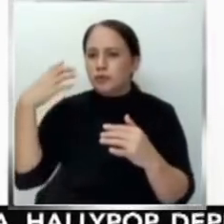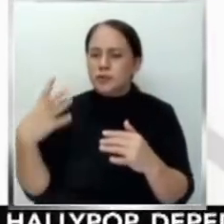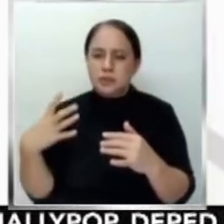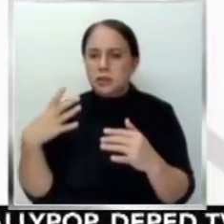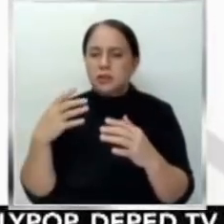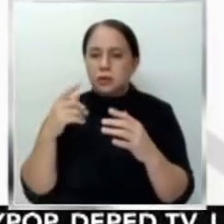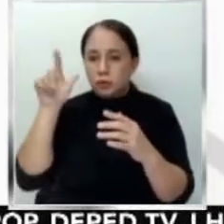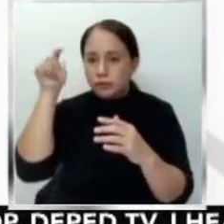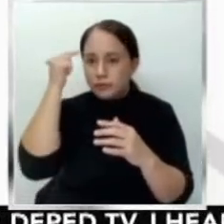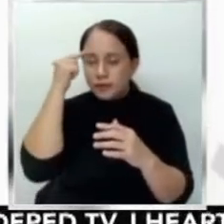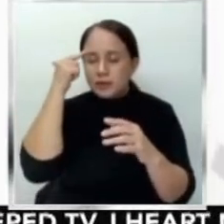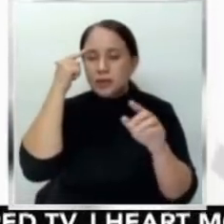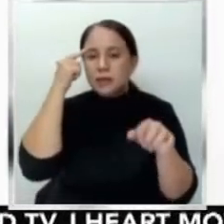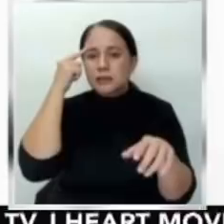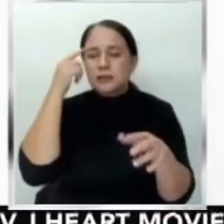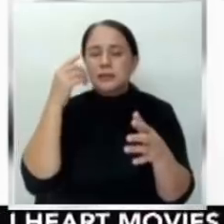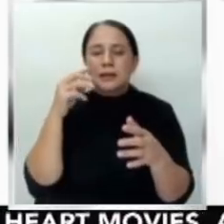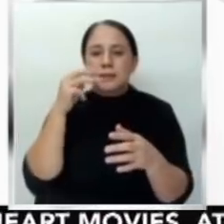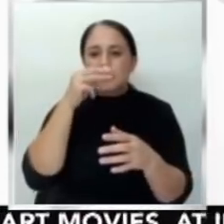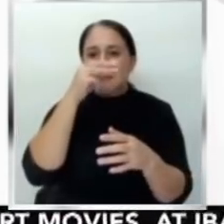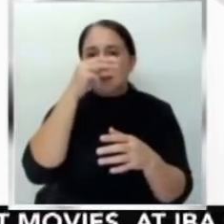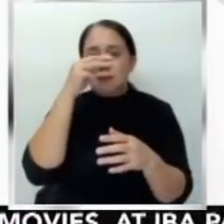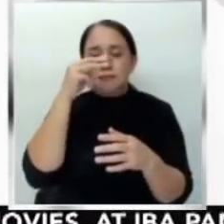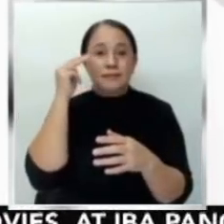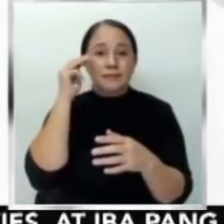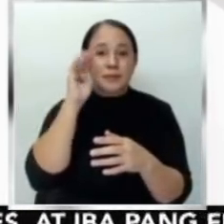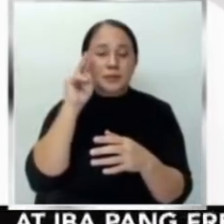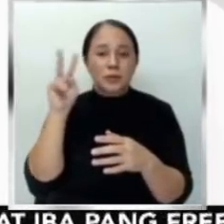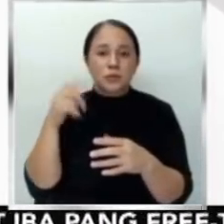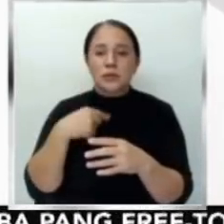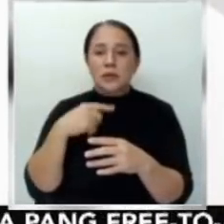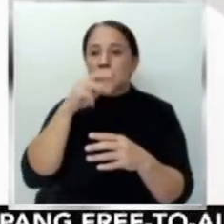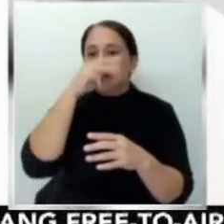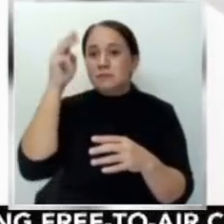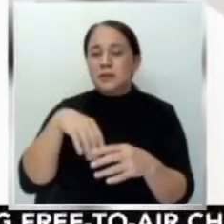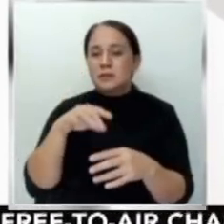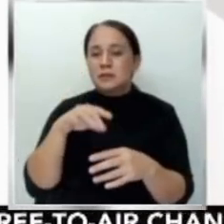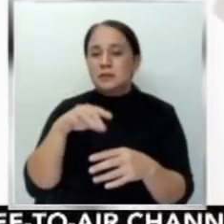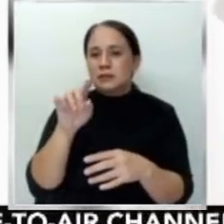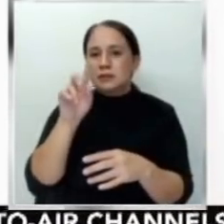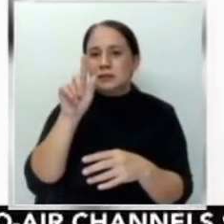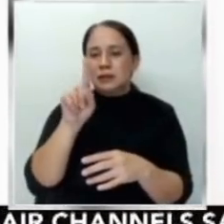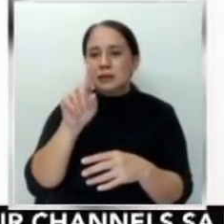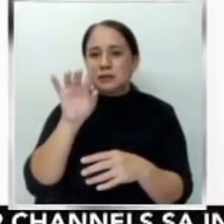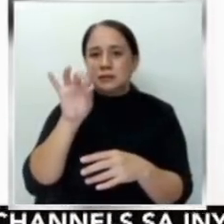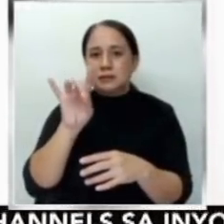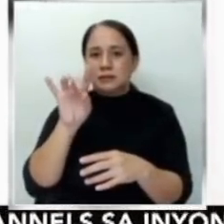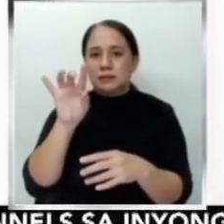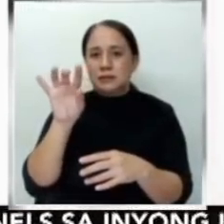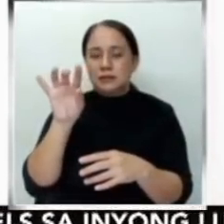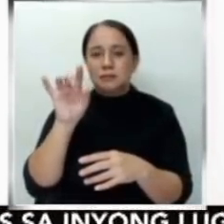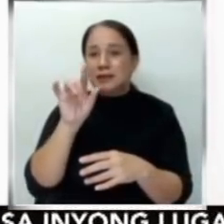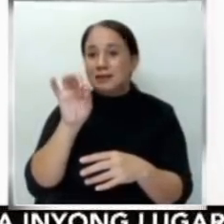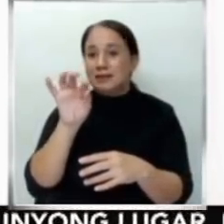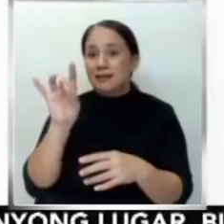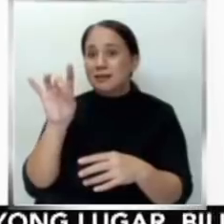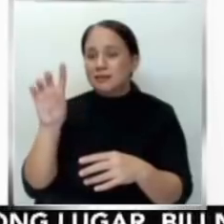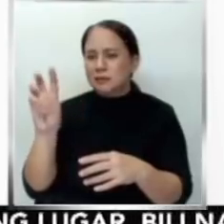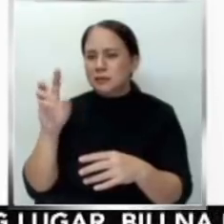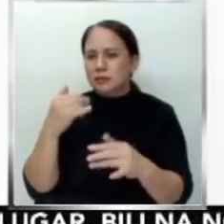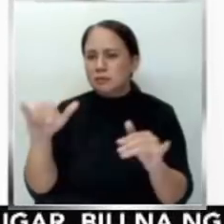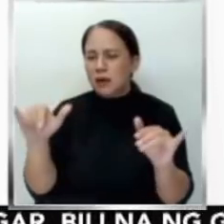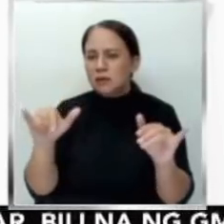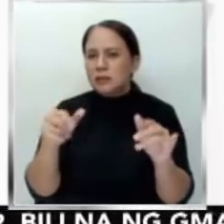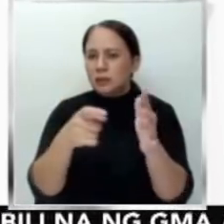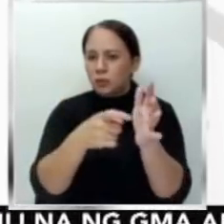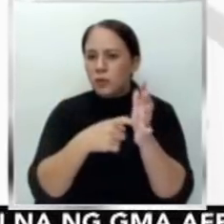noong March 18, 1986. Noong panahon na yon, required pero nabigo si Marcos na magsumite ng kanyang income